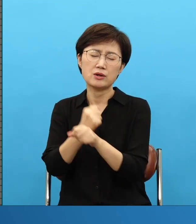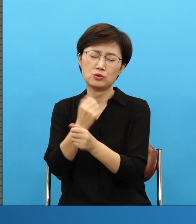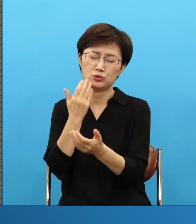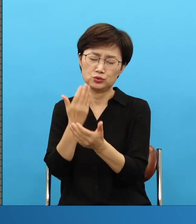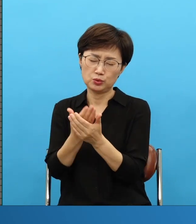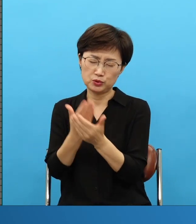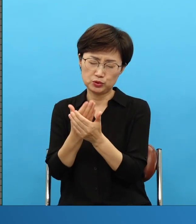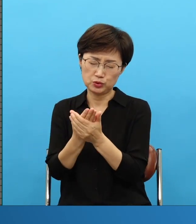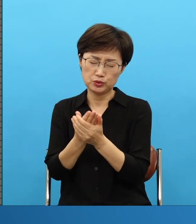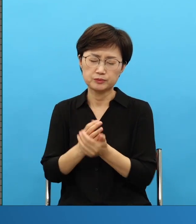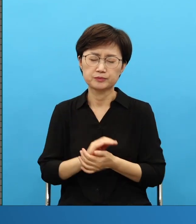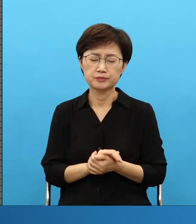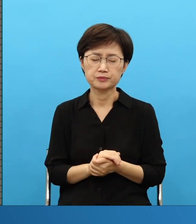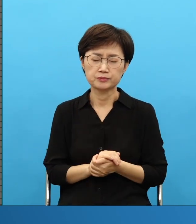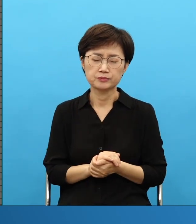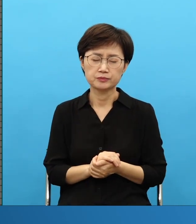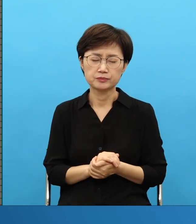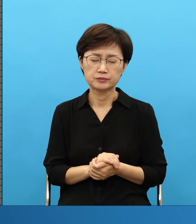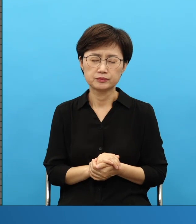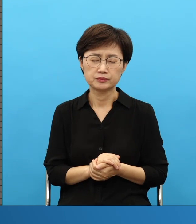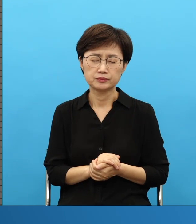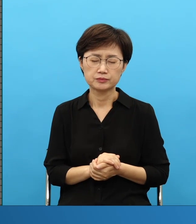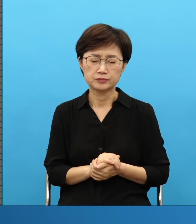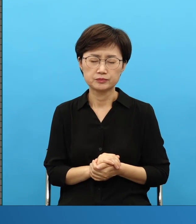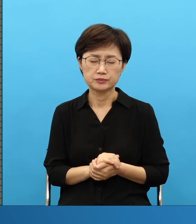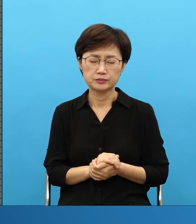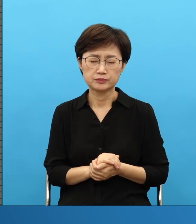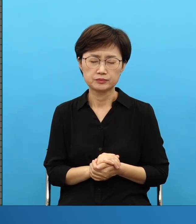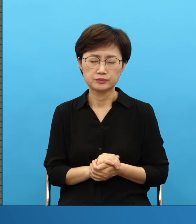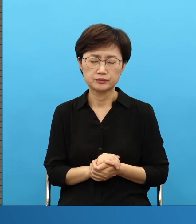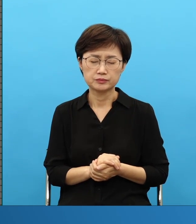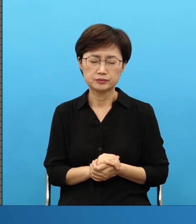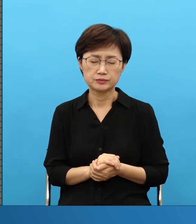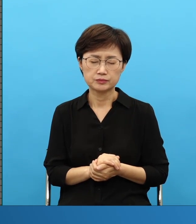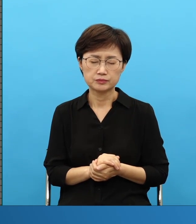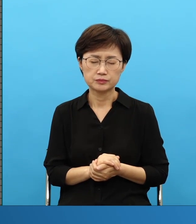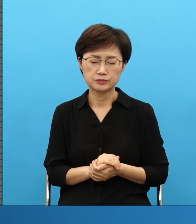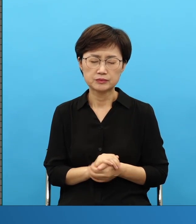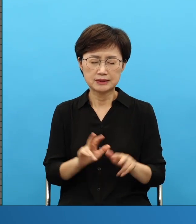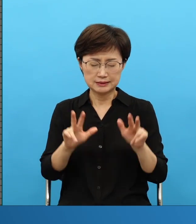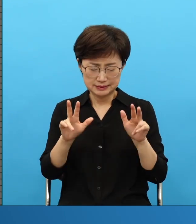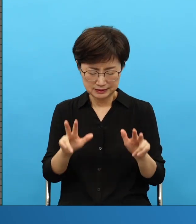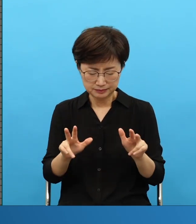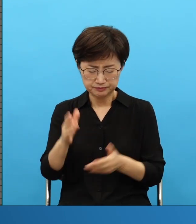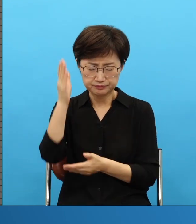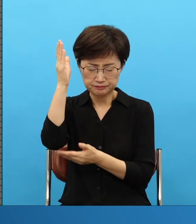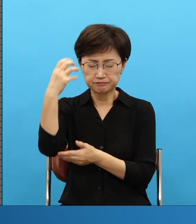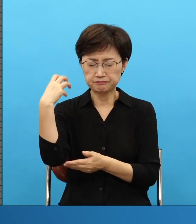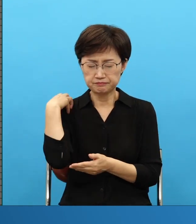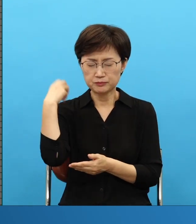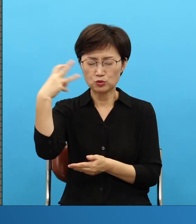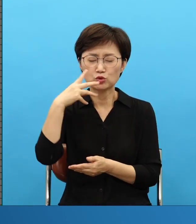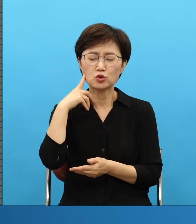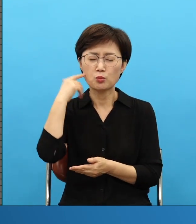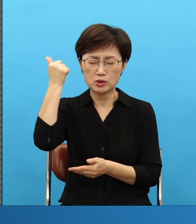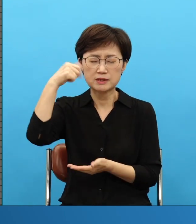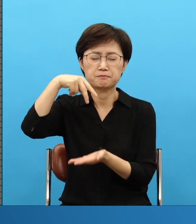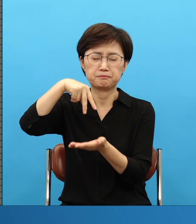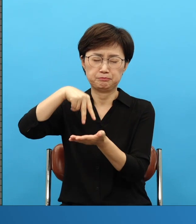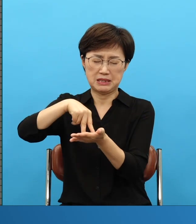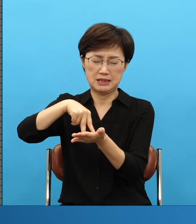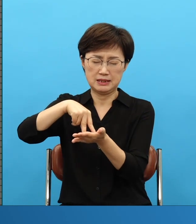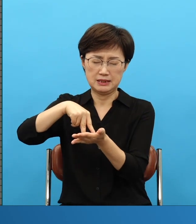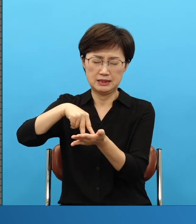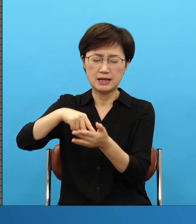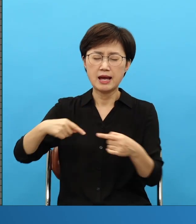receive all the glory, and may those hearing the praise be healed with all evil spirits cast out. 이 시간 말씀을 증거해 주시는 유광수 목사님께 엘리사의